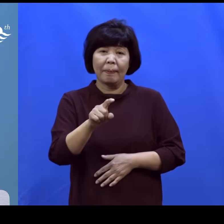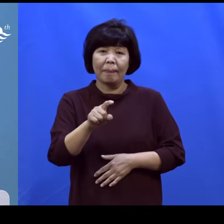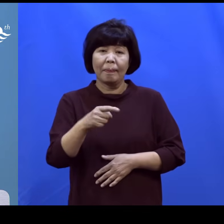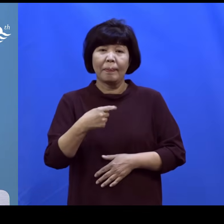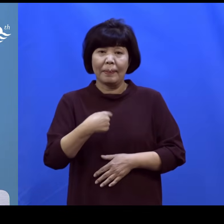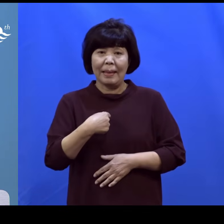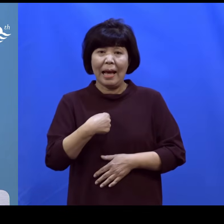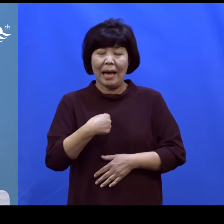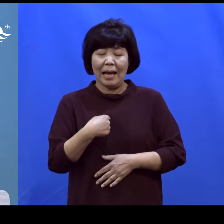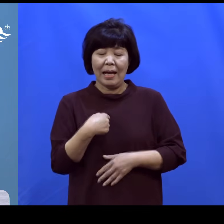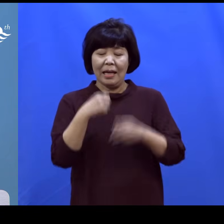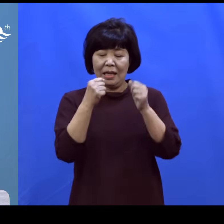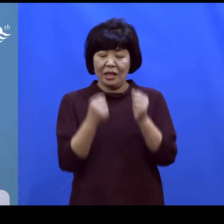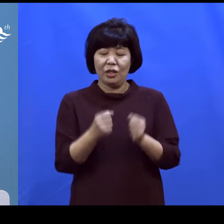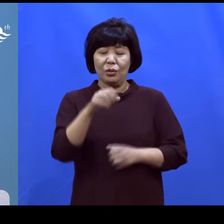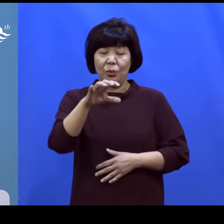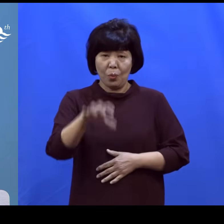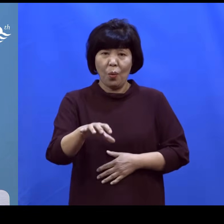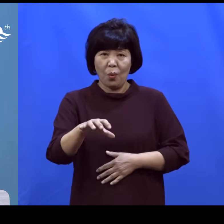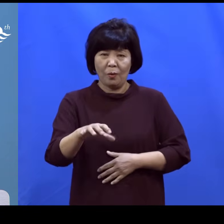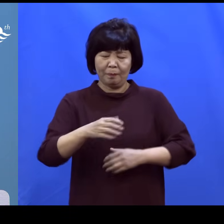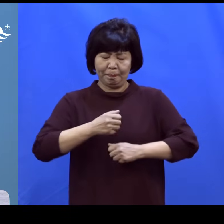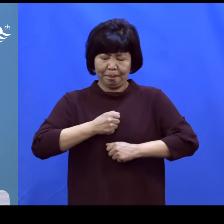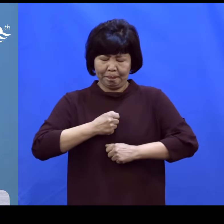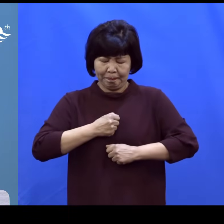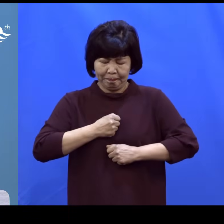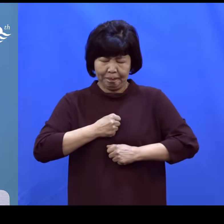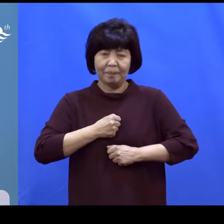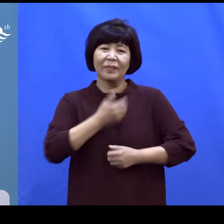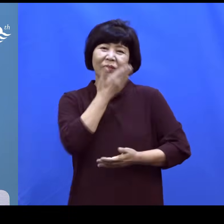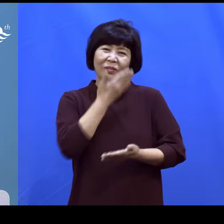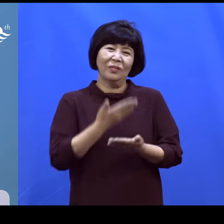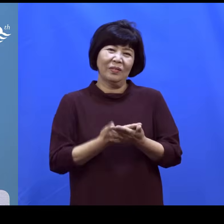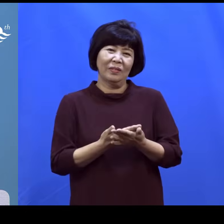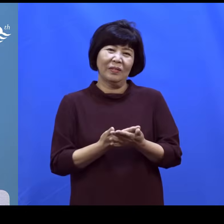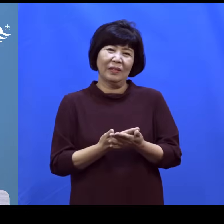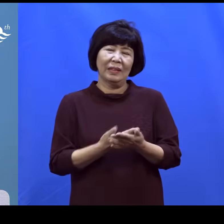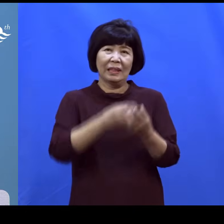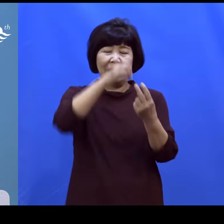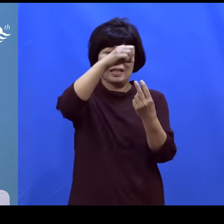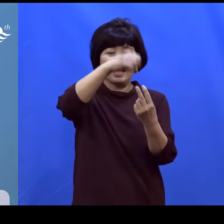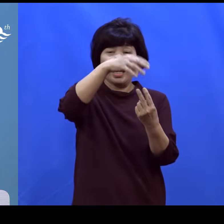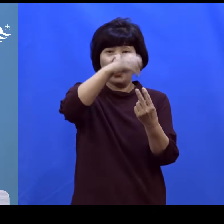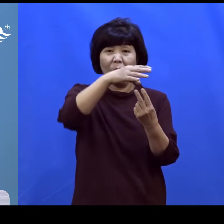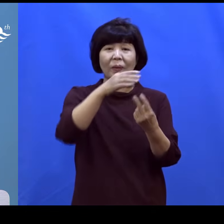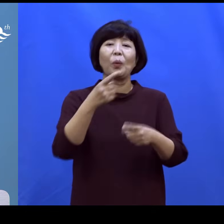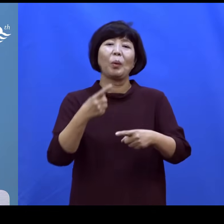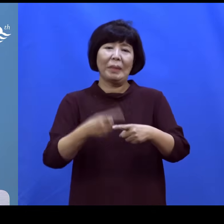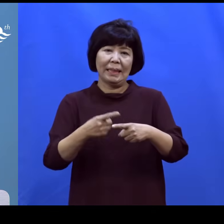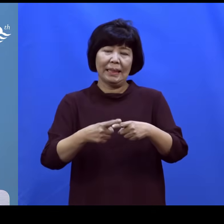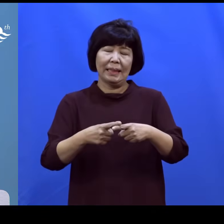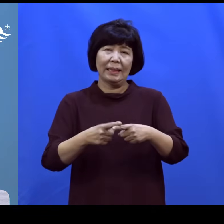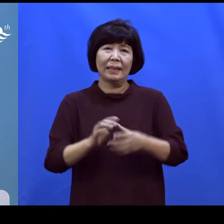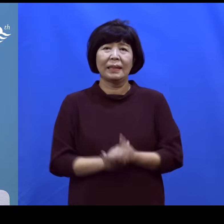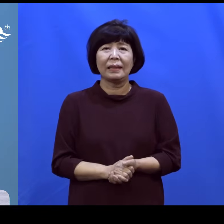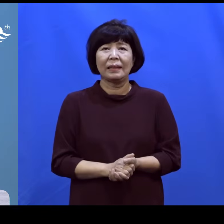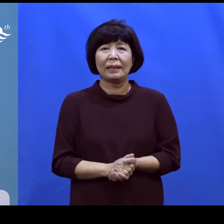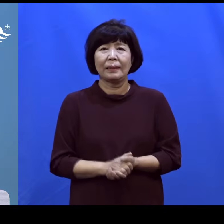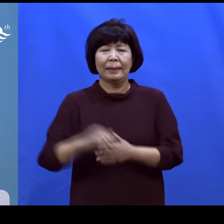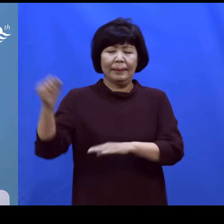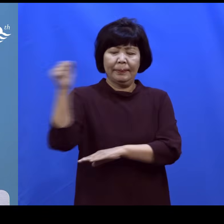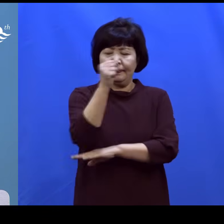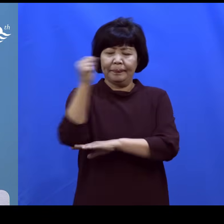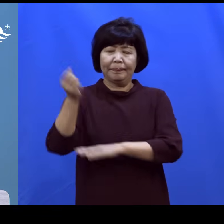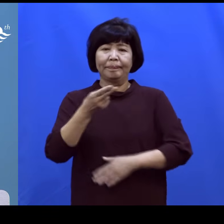것입니다. 세례 요한은 그런 의미에서 조금도 자기의 그 스탠스를 바꾸지 않아요. 조금도 흔들리지